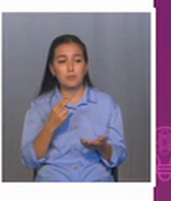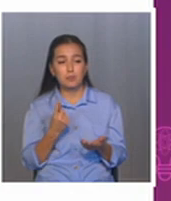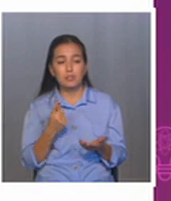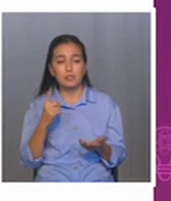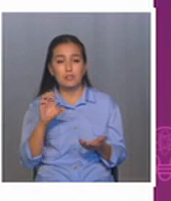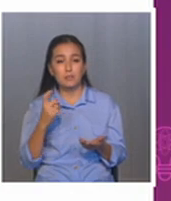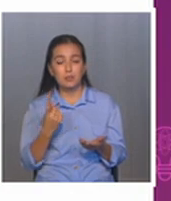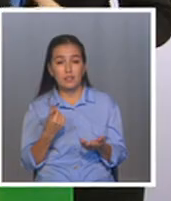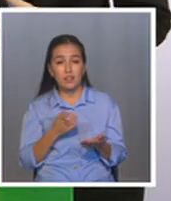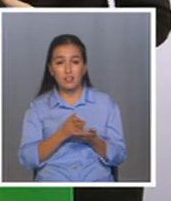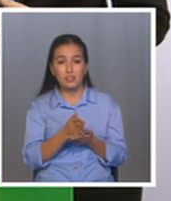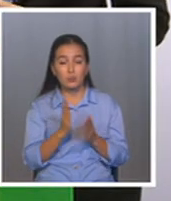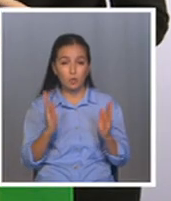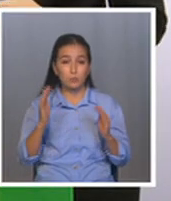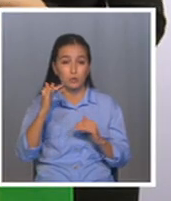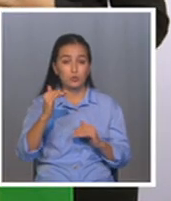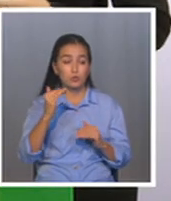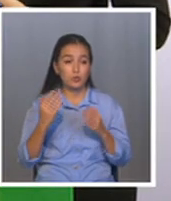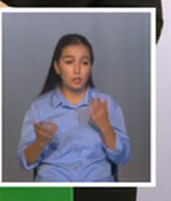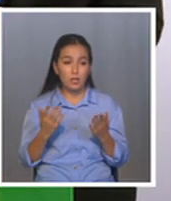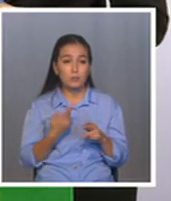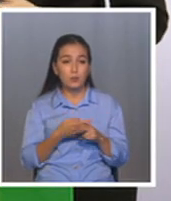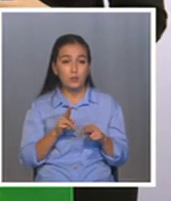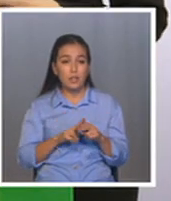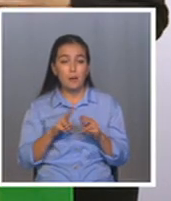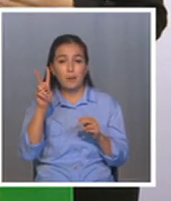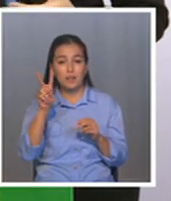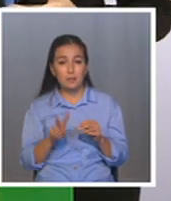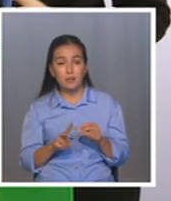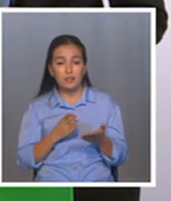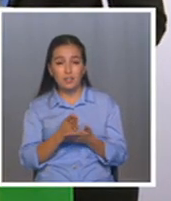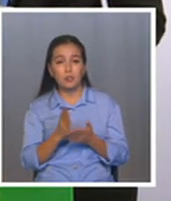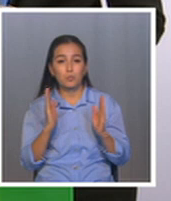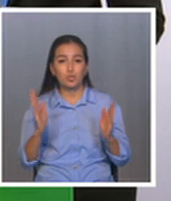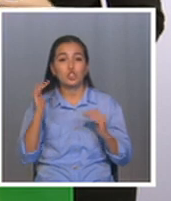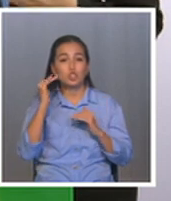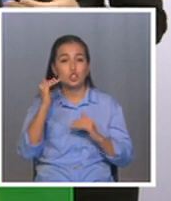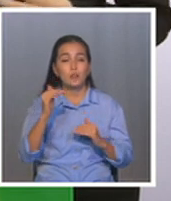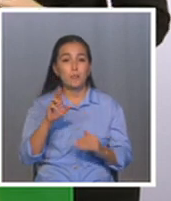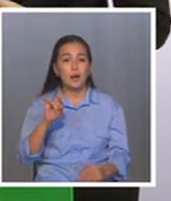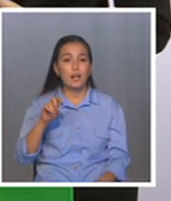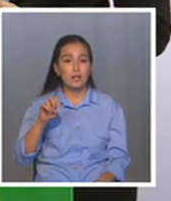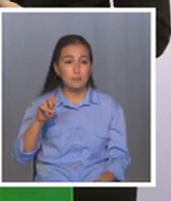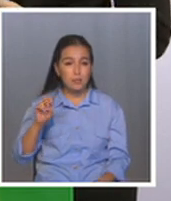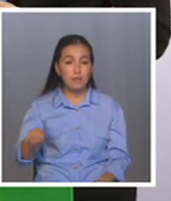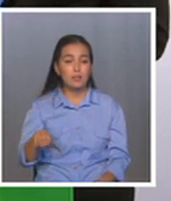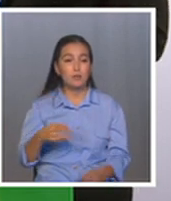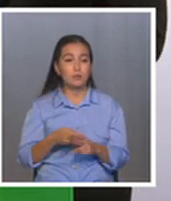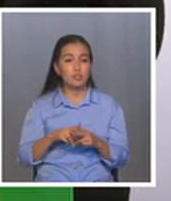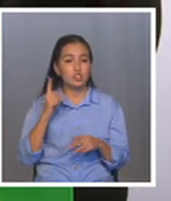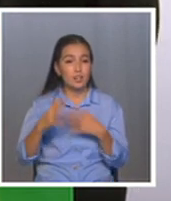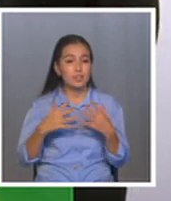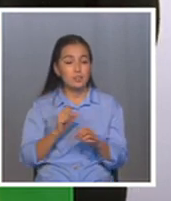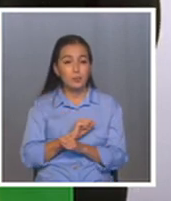ол тік төрт бұрыш болатын болса, онда бұл параллелепипед тік бұрышты параллелепипед деп аталады. Осыны